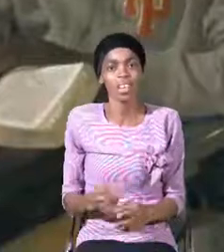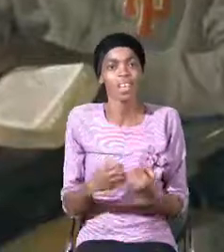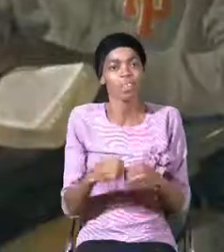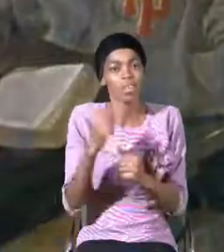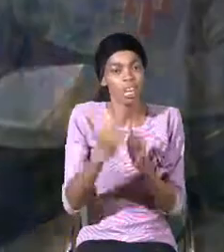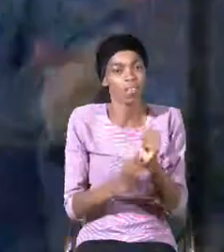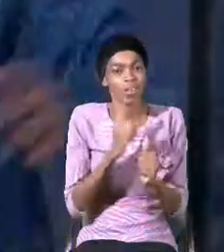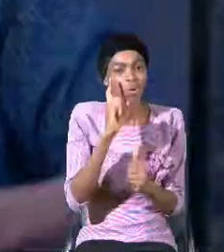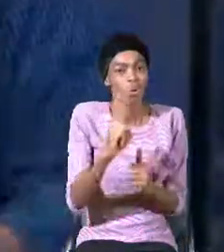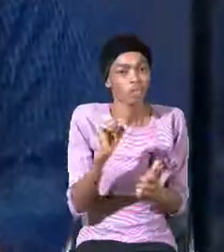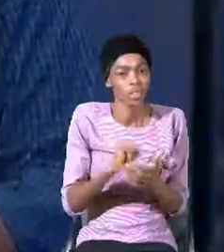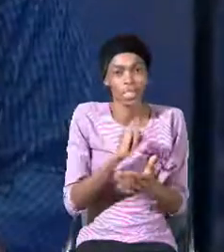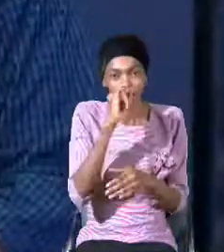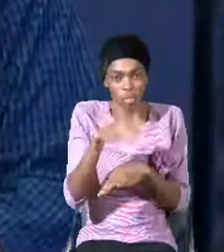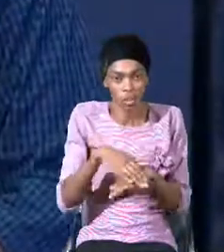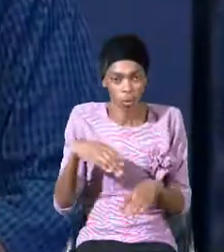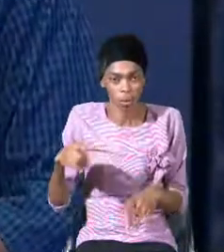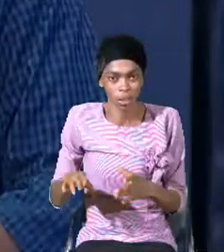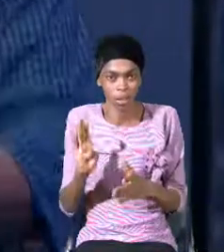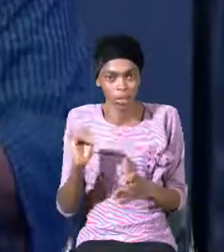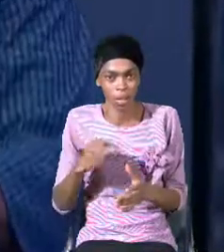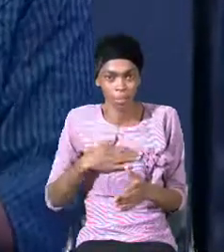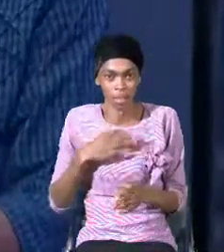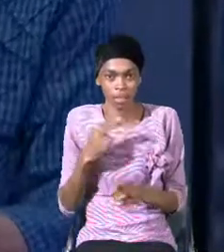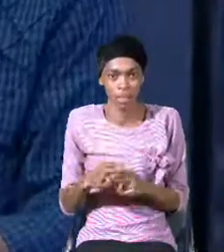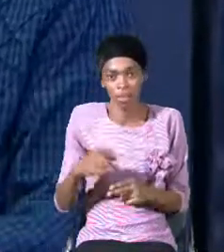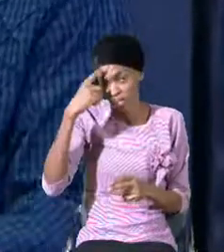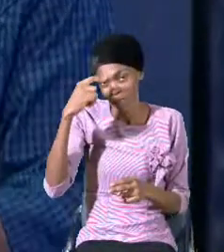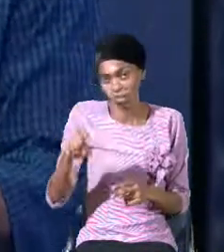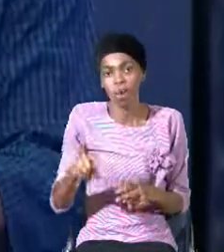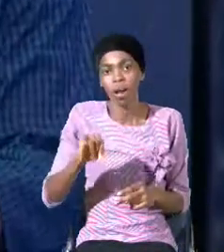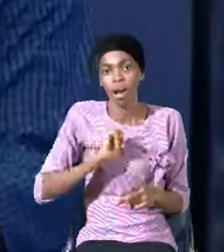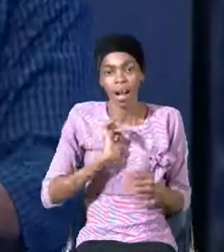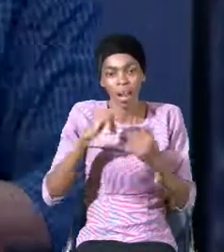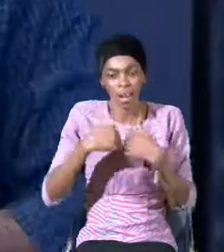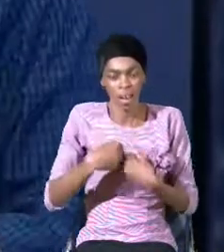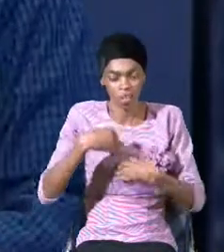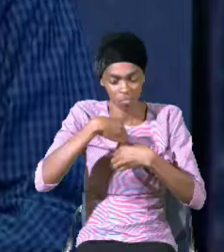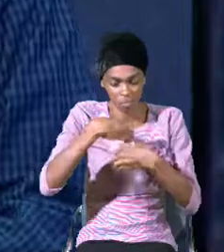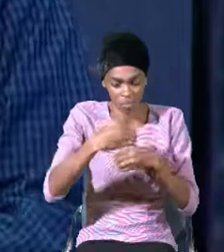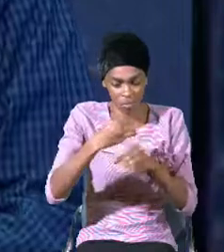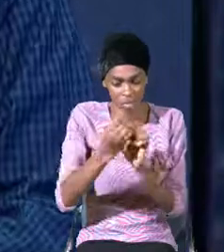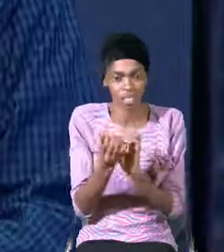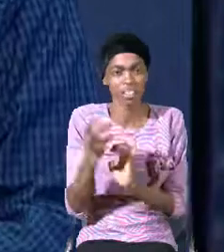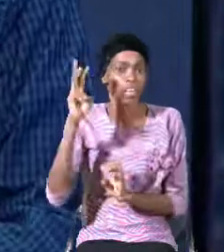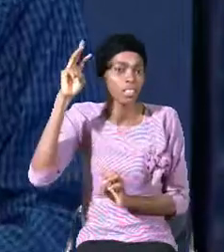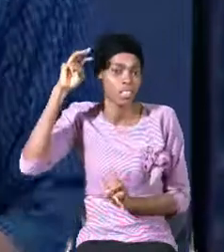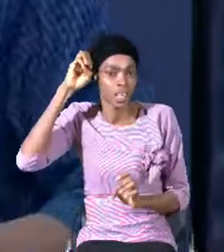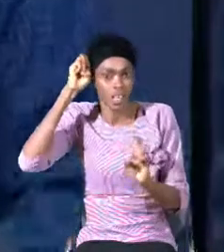Et tous ceux qui s'appellent de mon nom et que j'ai créé pour ma gloire,